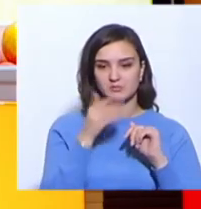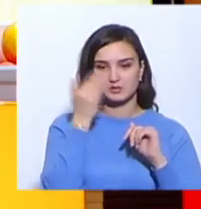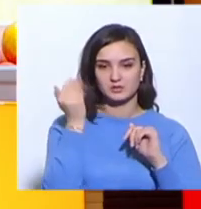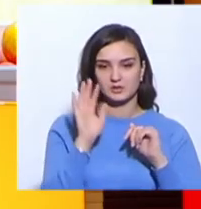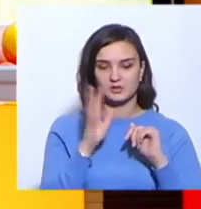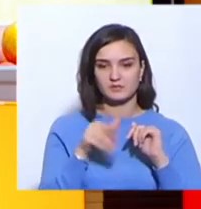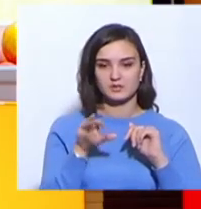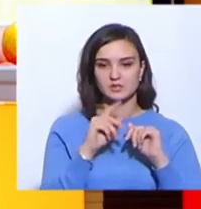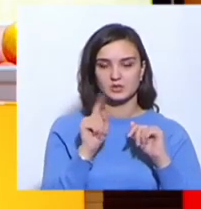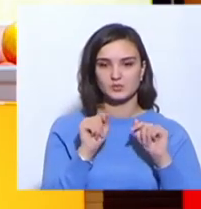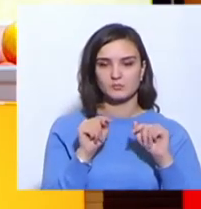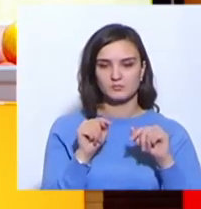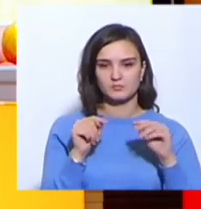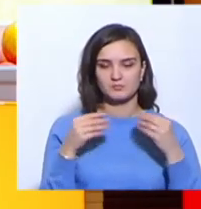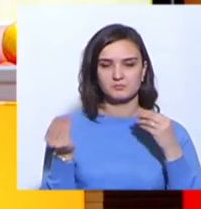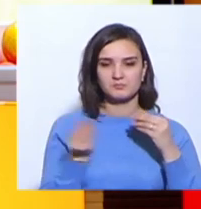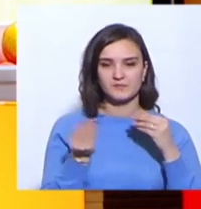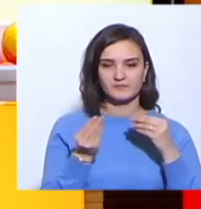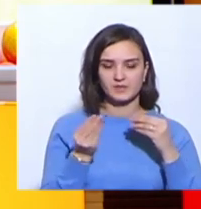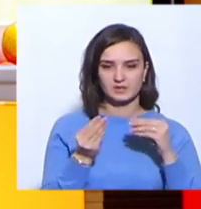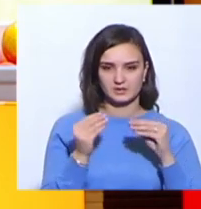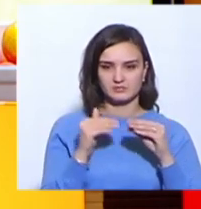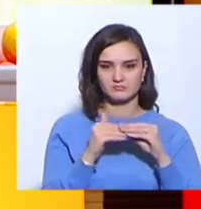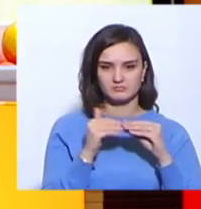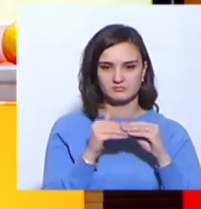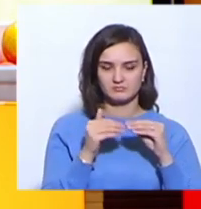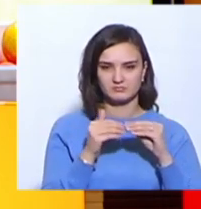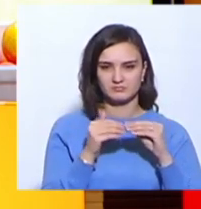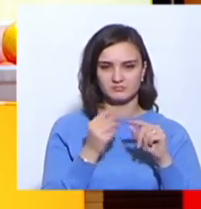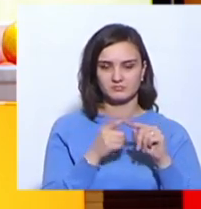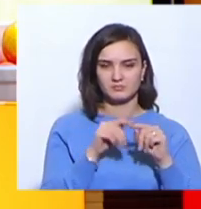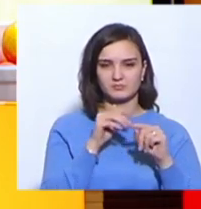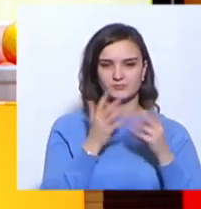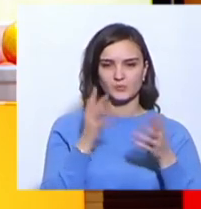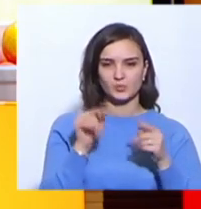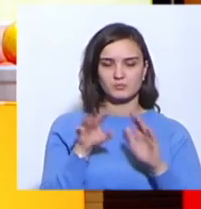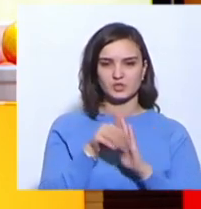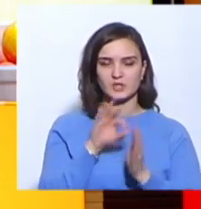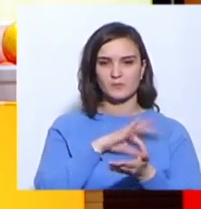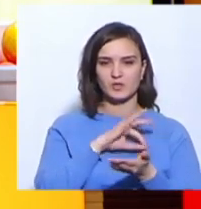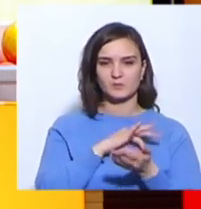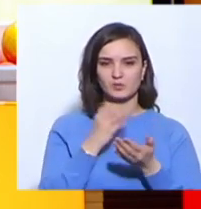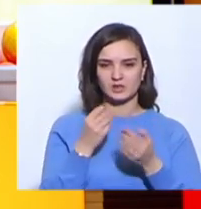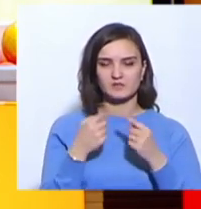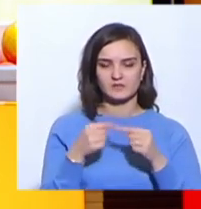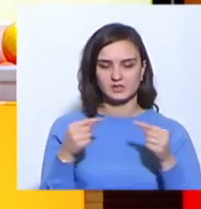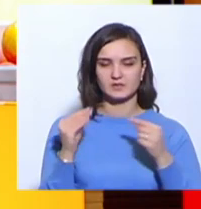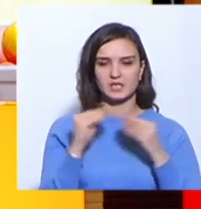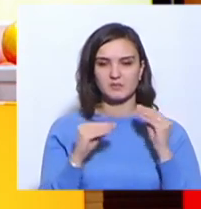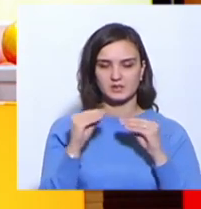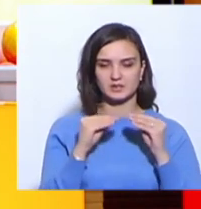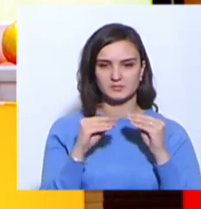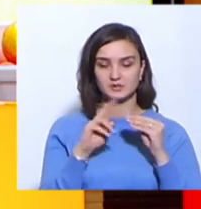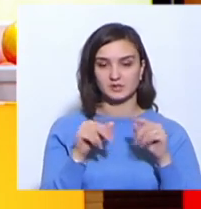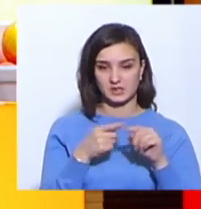დაგავიწყდეთ, რომ რაფინირებული ფქვილით დატვირთვა, განსაკუთრებით თუ ამაში გამოყენებულია კიდევ სხვა დანამატები